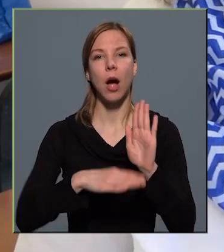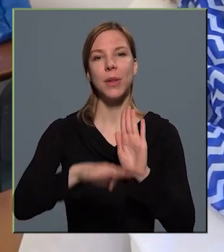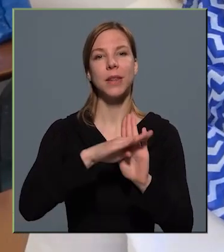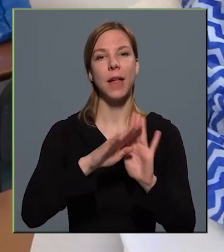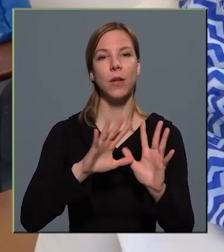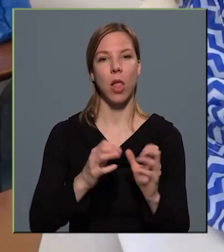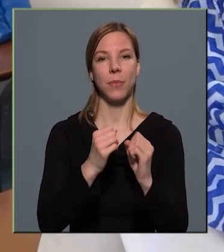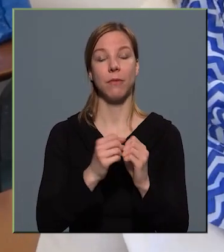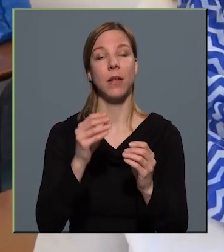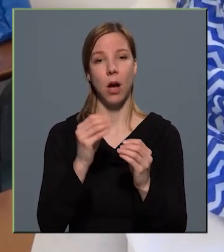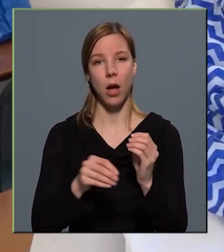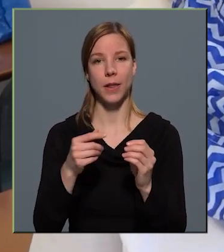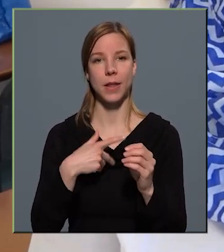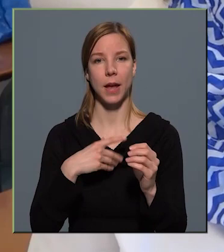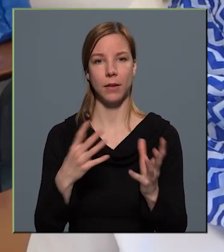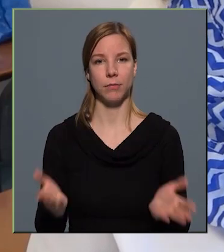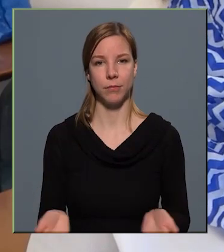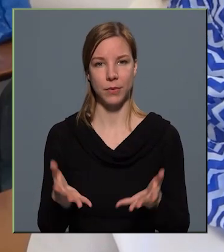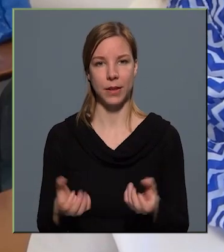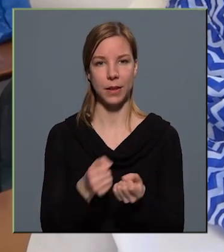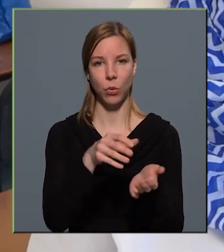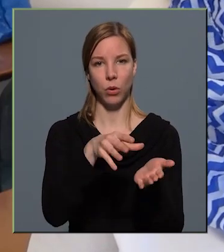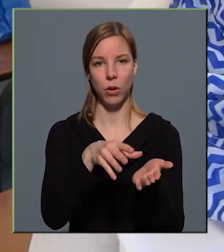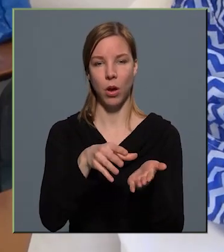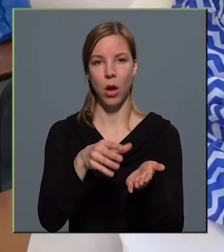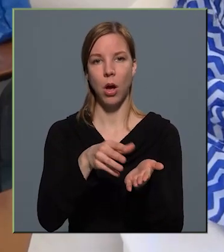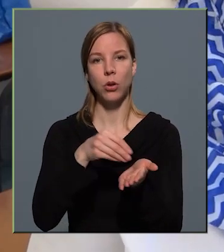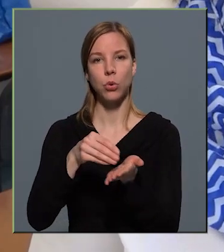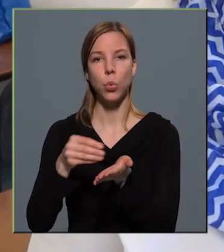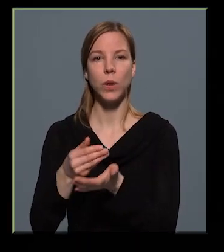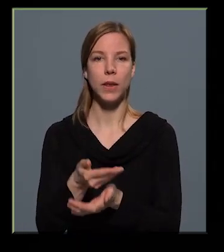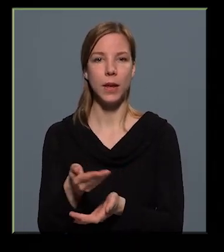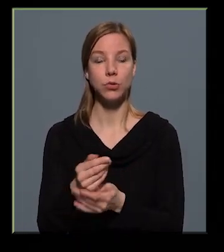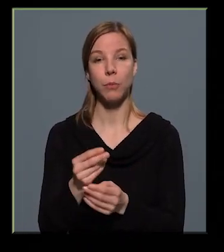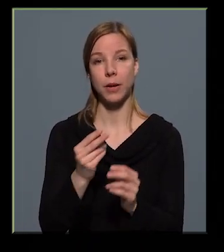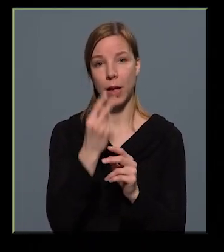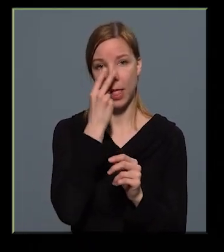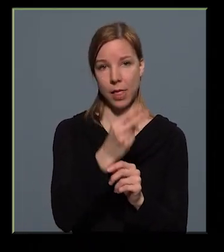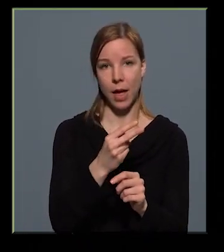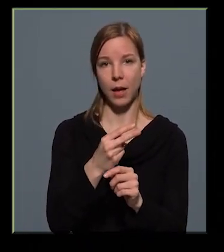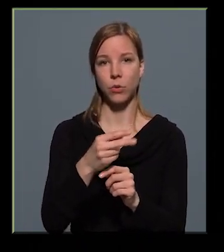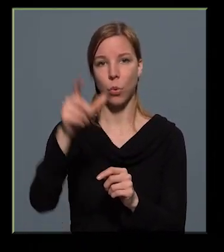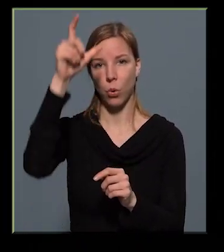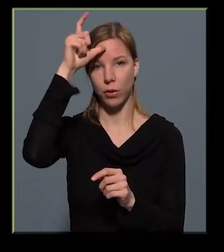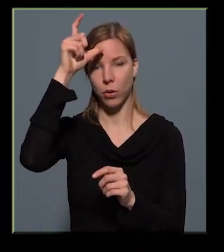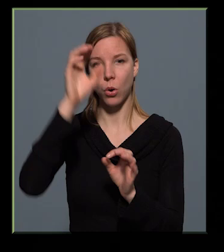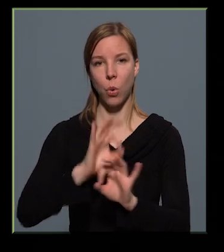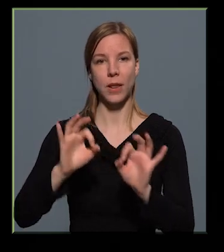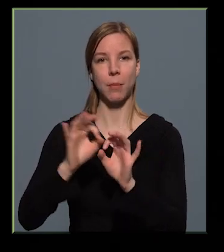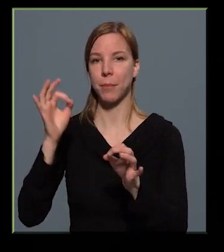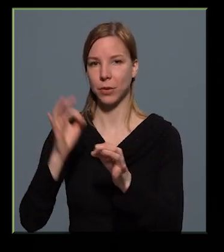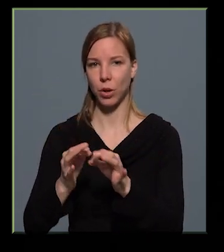a gyűjtést, mert minek után láttuk, hogy mi történik Törökországban. Én fölvettem a